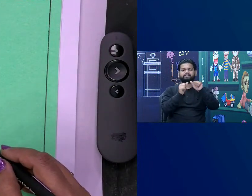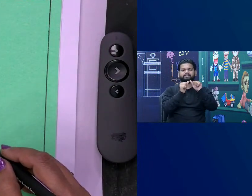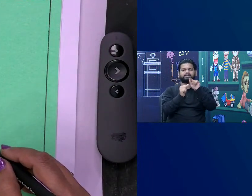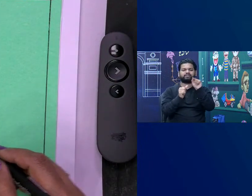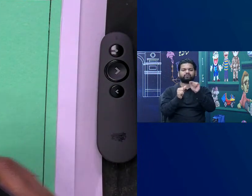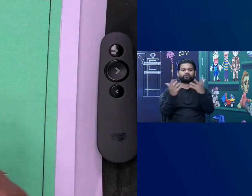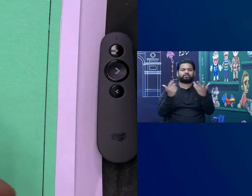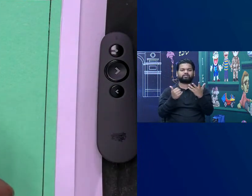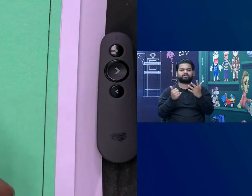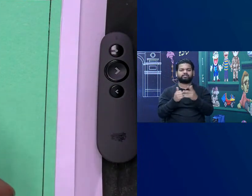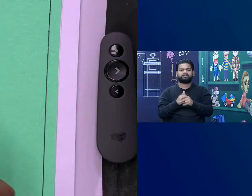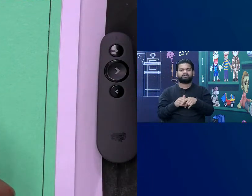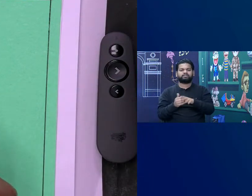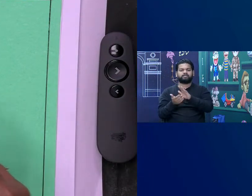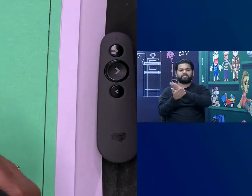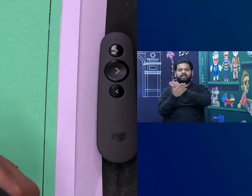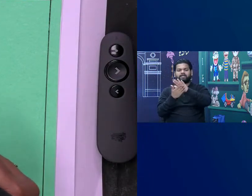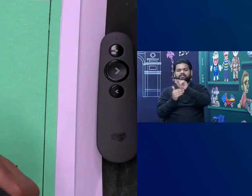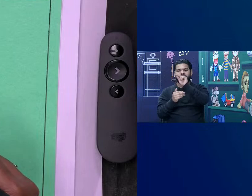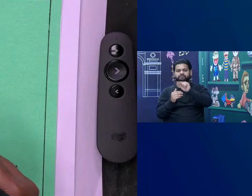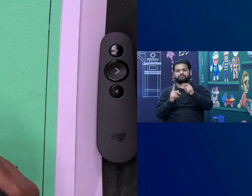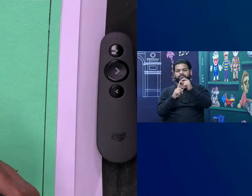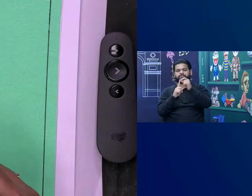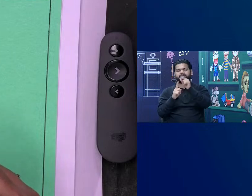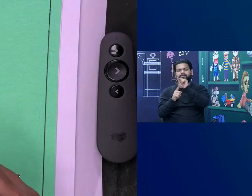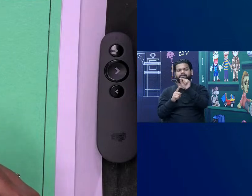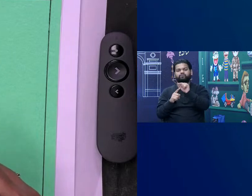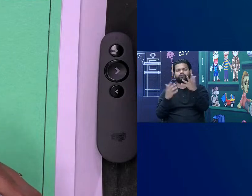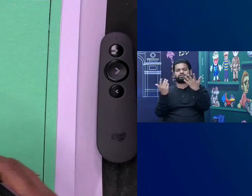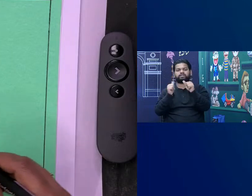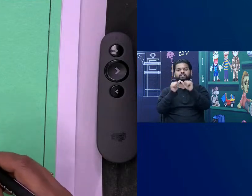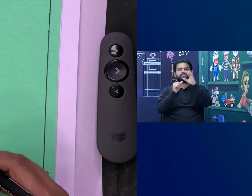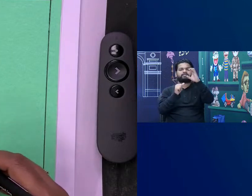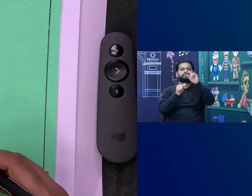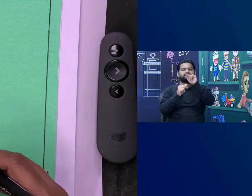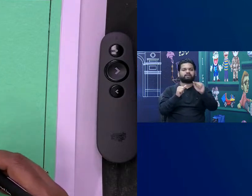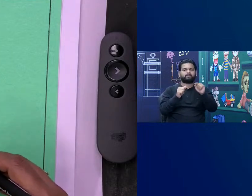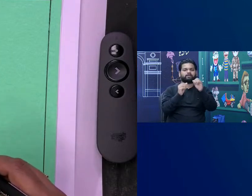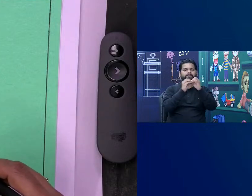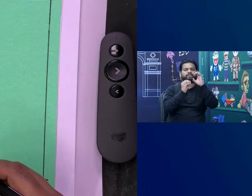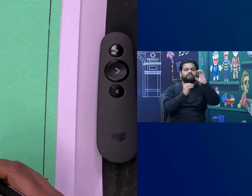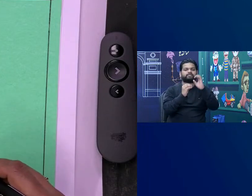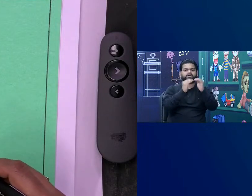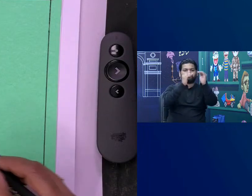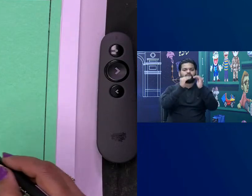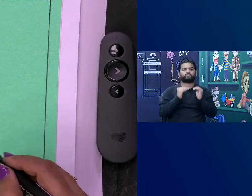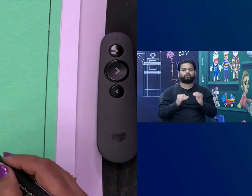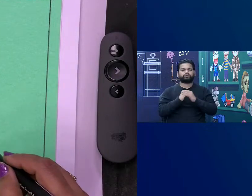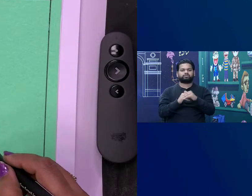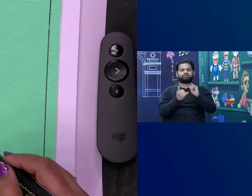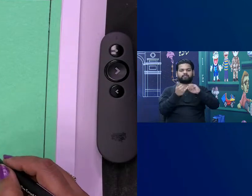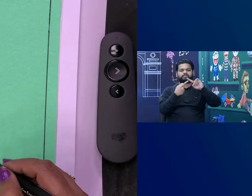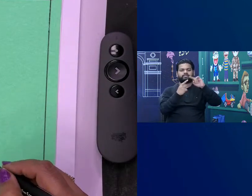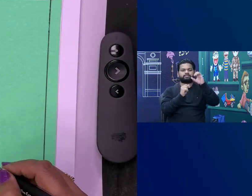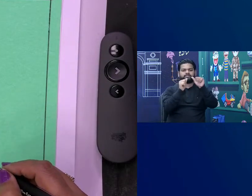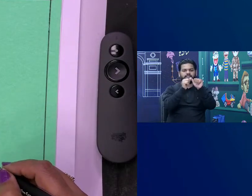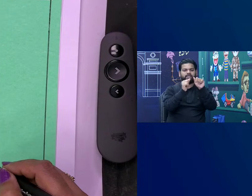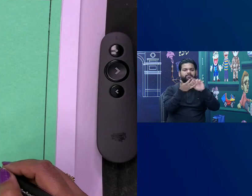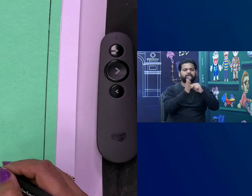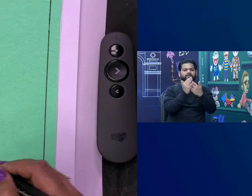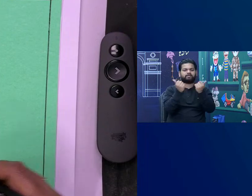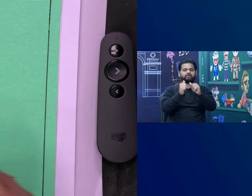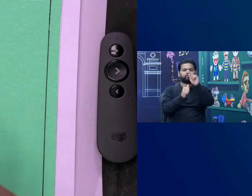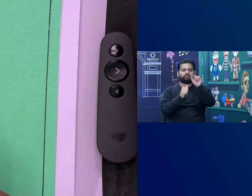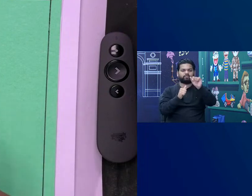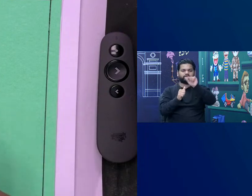बी सी. एंड सेक ए क्या था? रेसिप्रोकल ऑफ कॉस ए, दैट इज हाइपोटेन्यूज अपॉन बेस ए सी अपॉन ए बी.